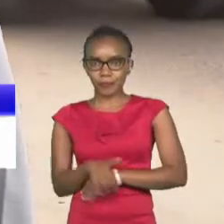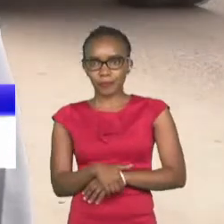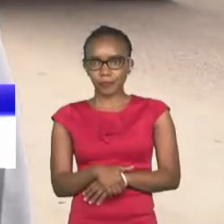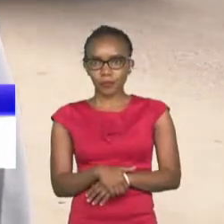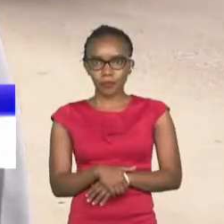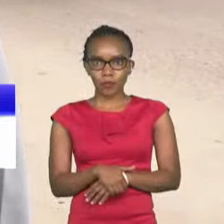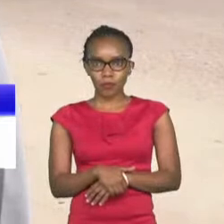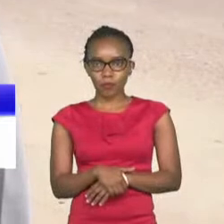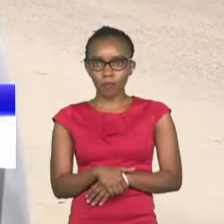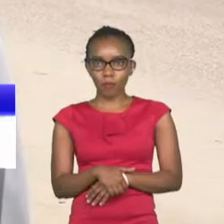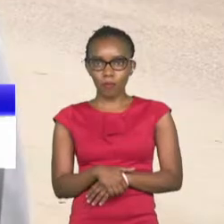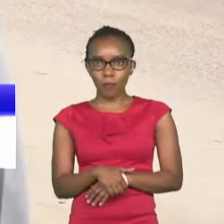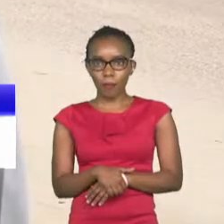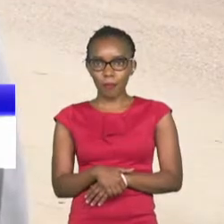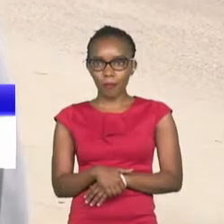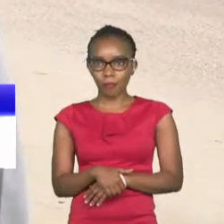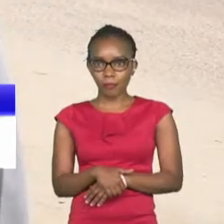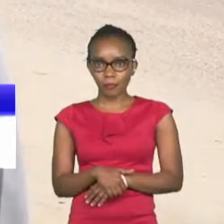alikuwa mtu wa